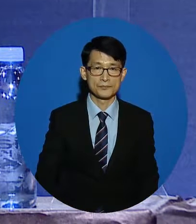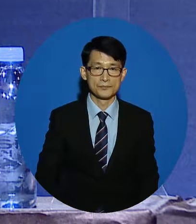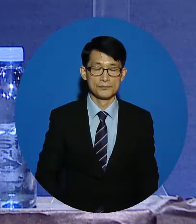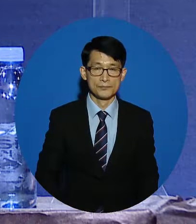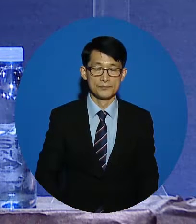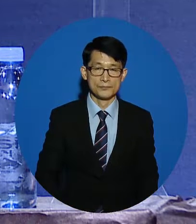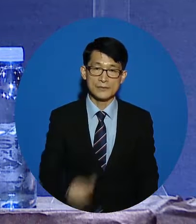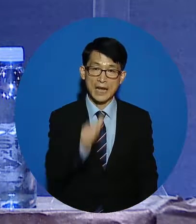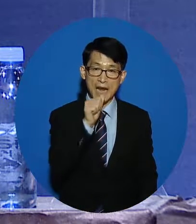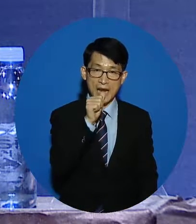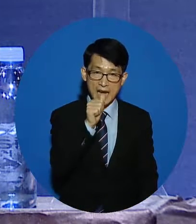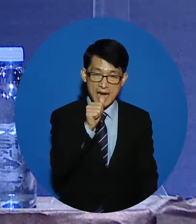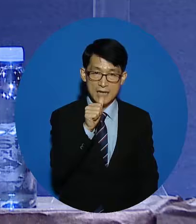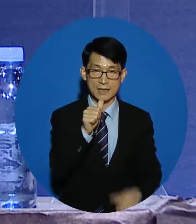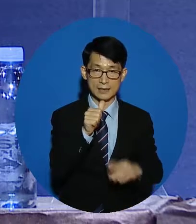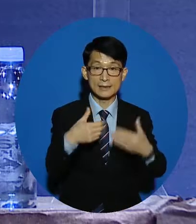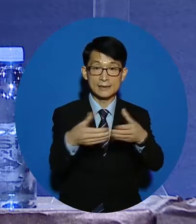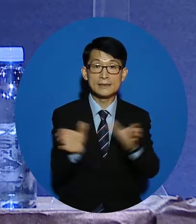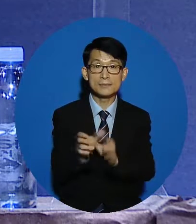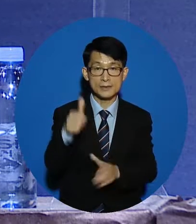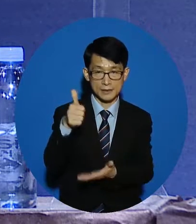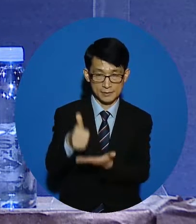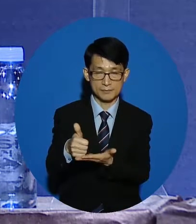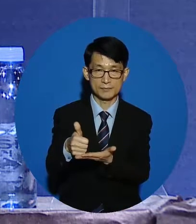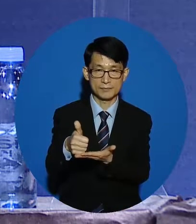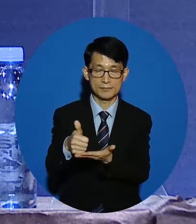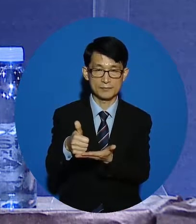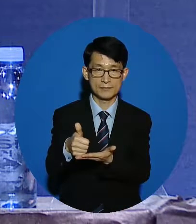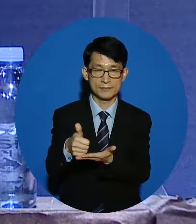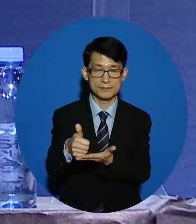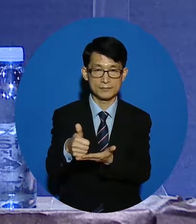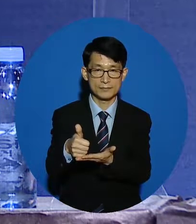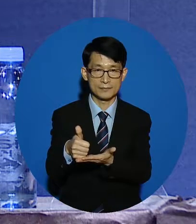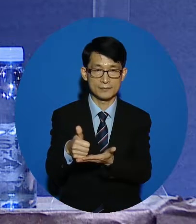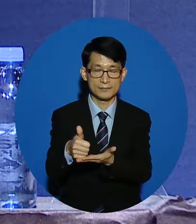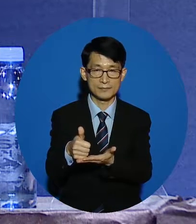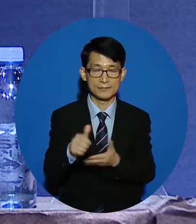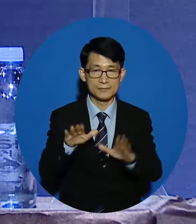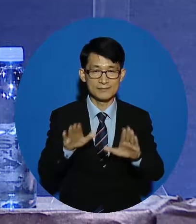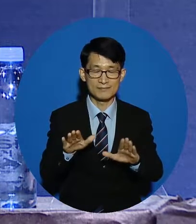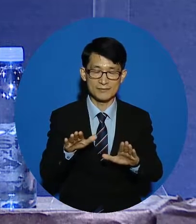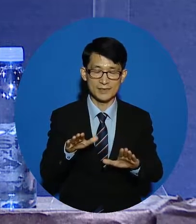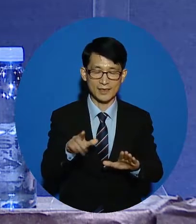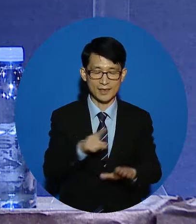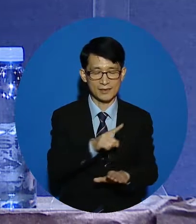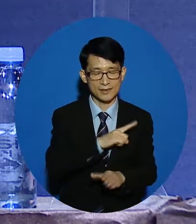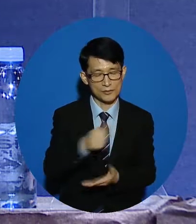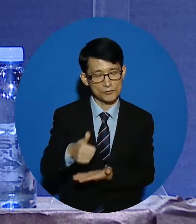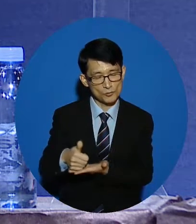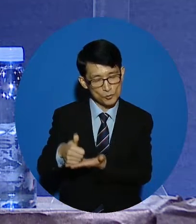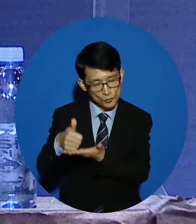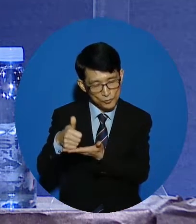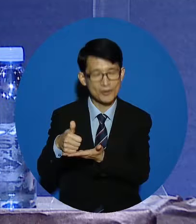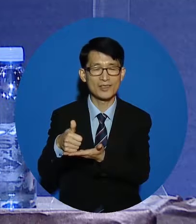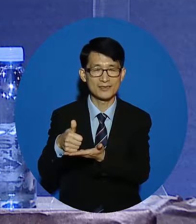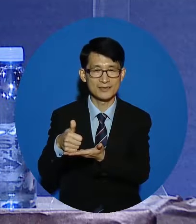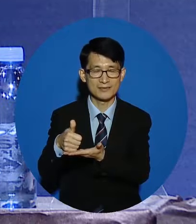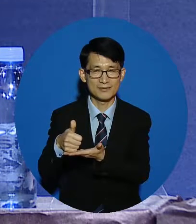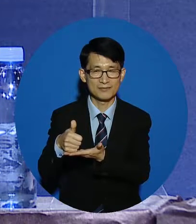발제를 해주신 김철환 팀장님께서는 제가 매우 존경하는 분이기도 하고요.